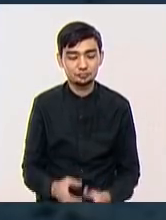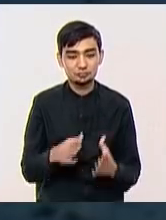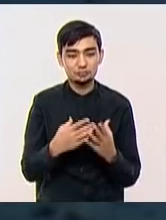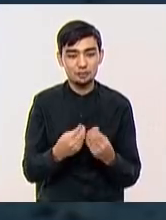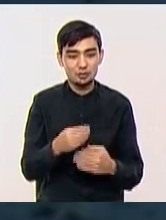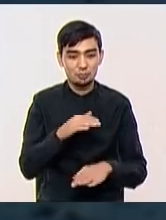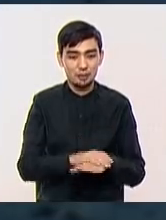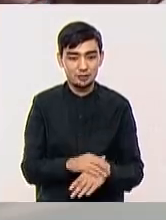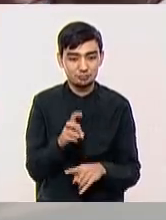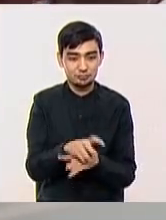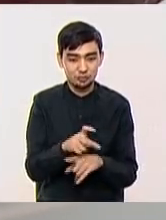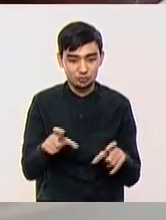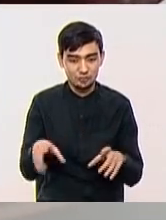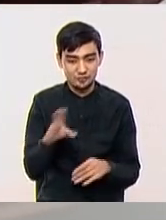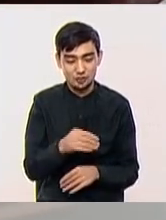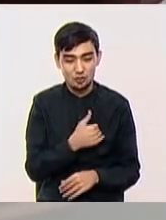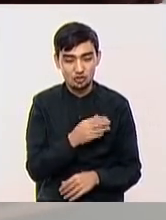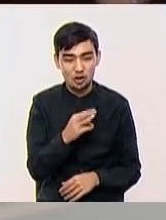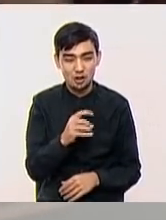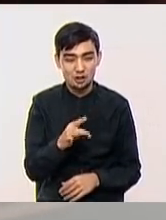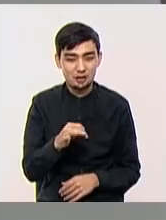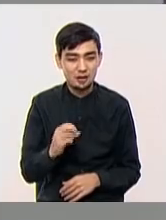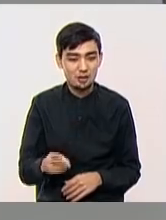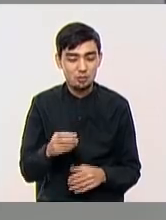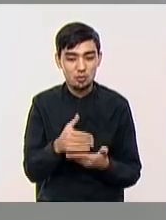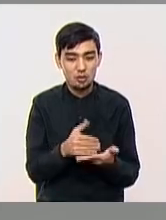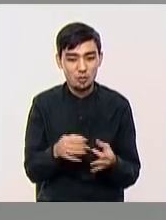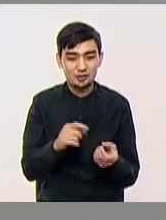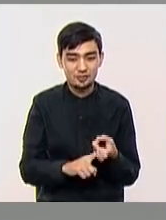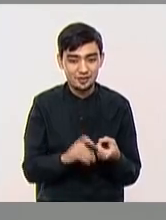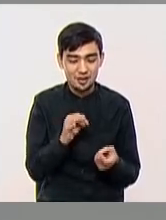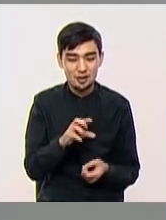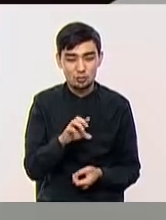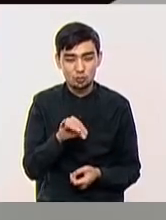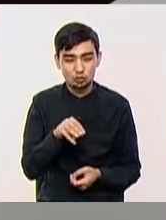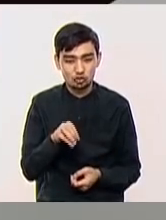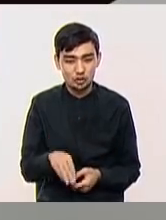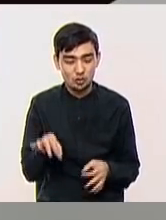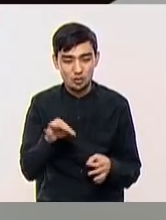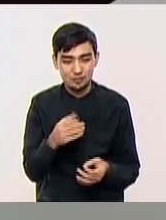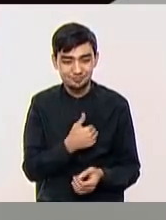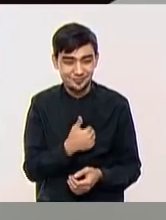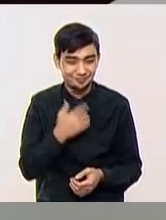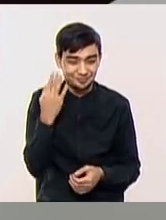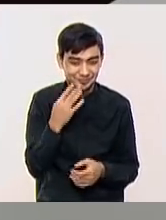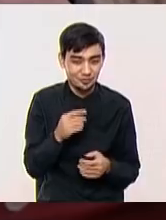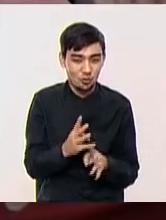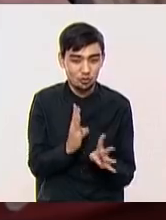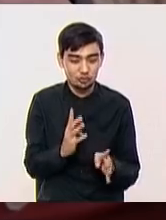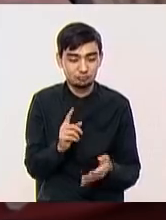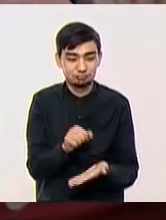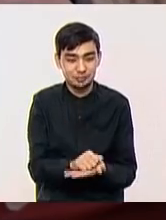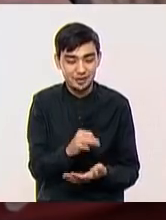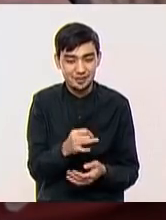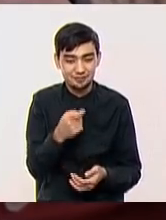Отбасы банкке жиналғандардың дені шаңырақ бағдарламасымен өтініш берген бюджеттік қызметтегі жандар. Армандаған пәтерлеріне кезекке тұрып,